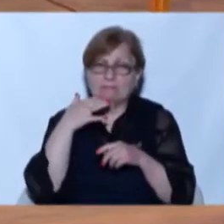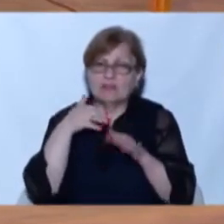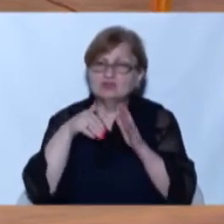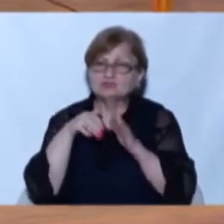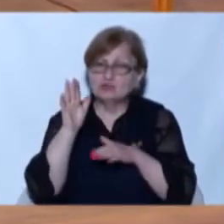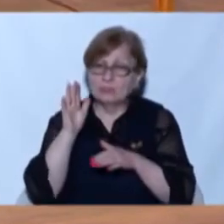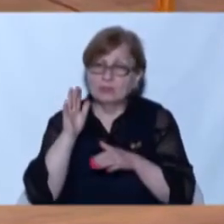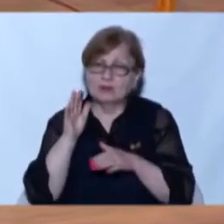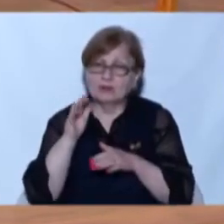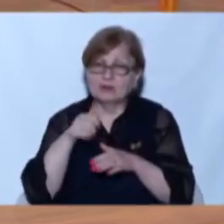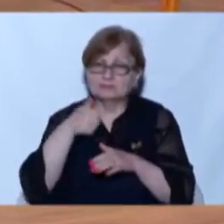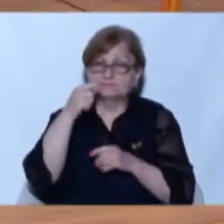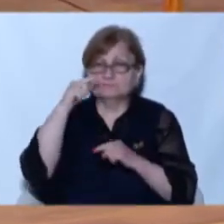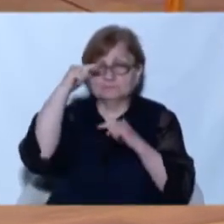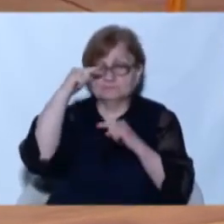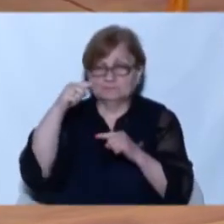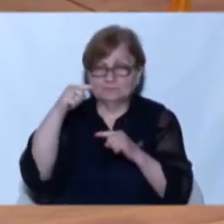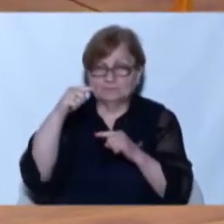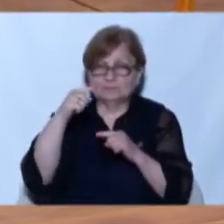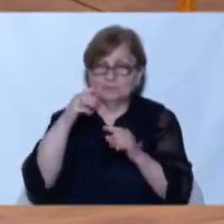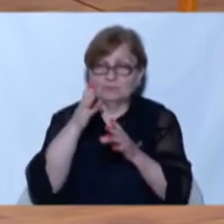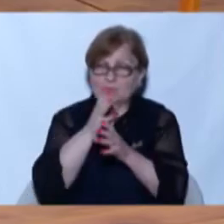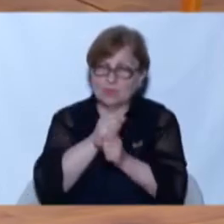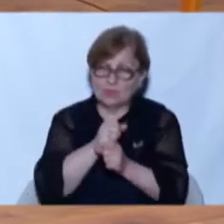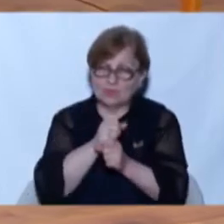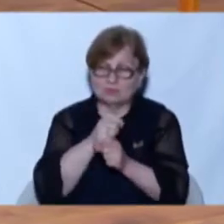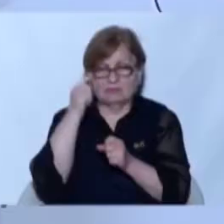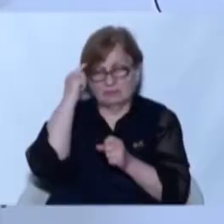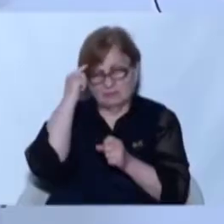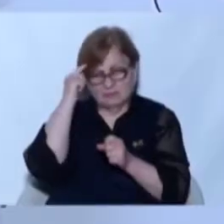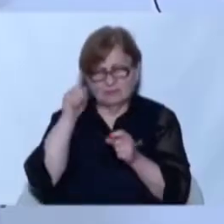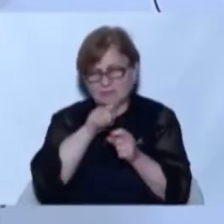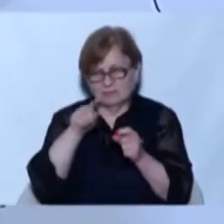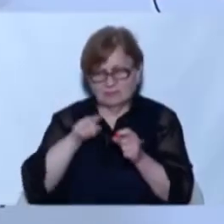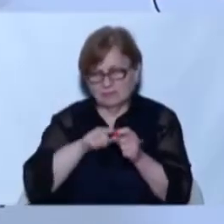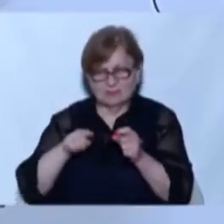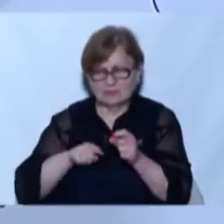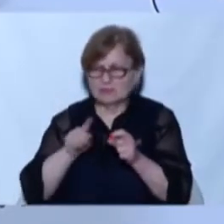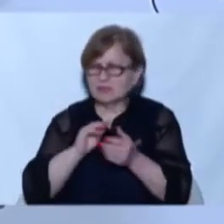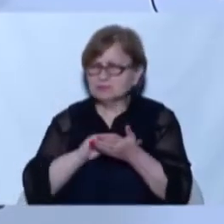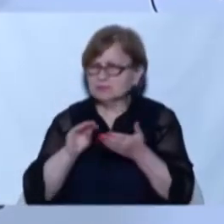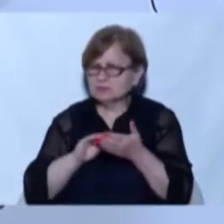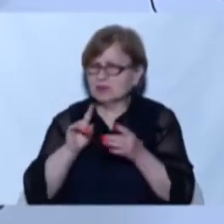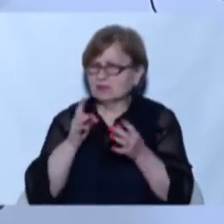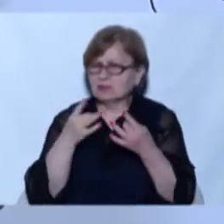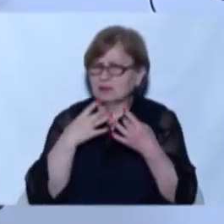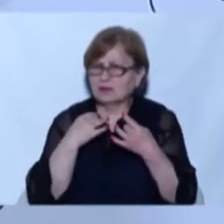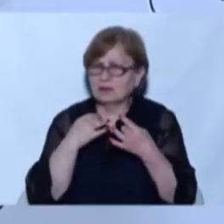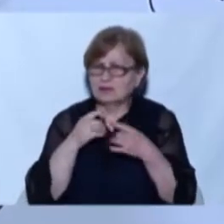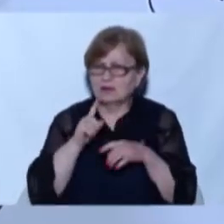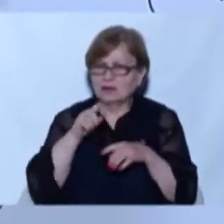ის წავიკითხოთ მონაკვეთებად და გავიაზროთ, რა გვითხრა მწერალმა, რით